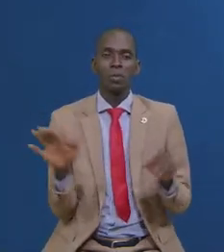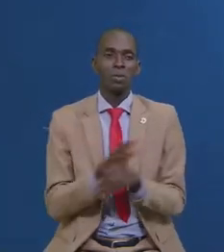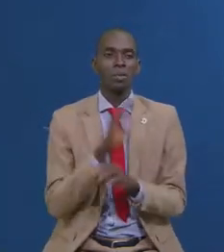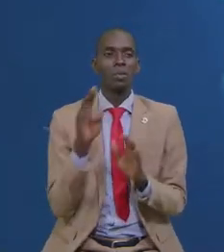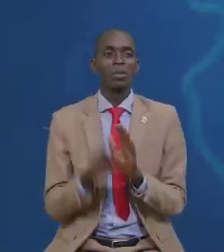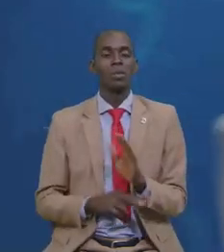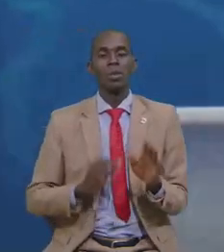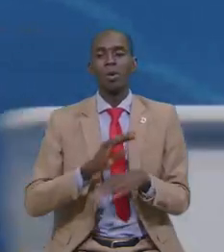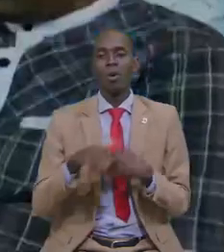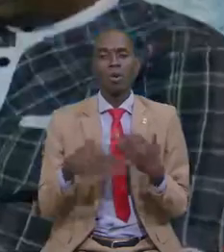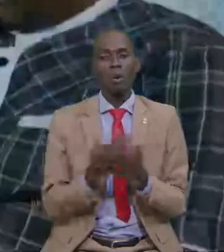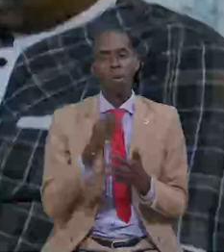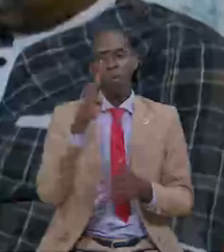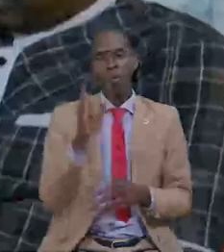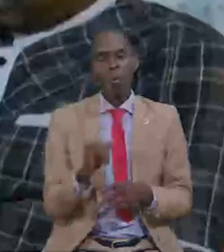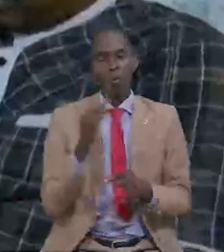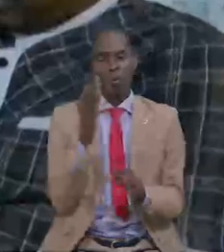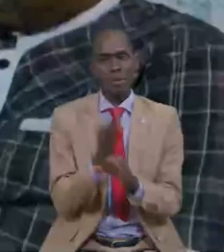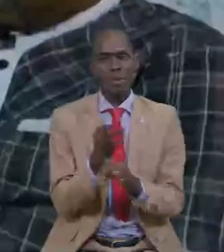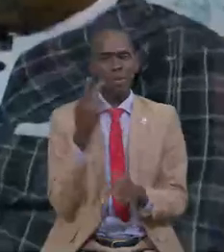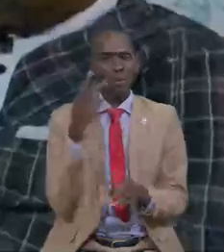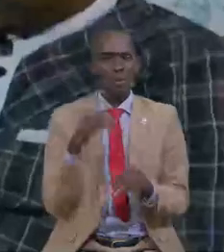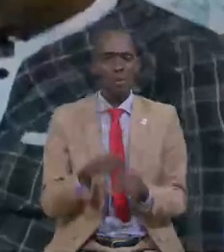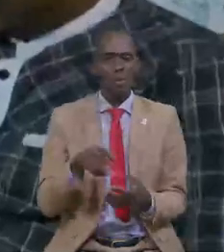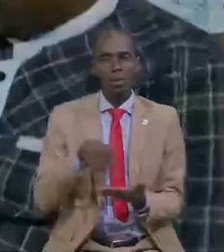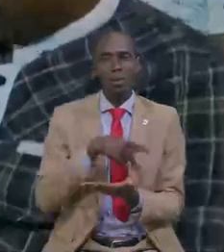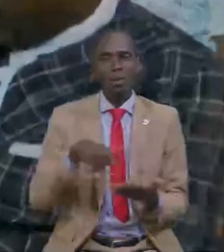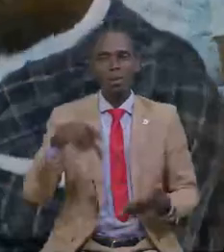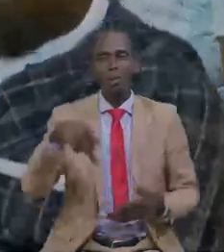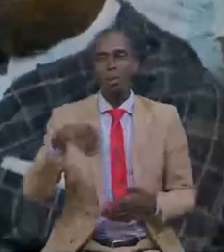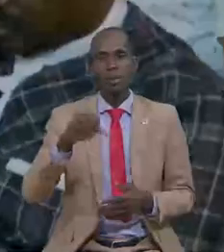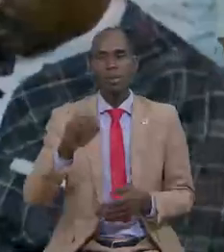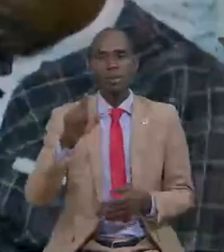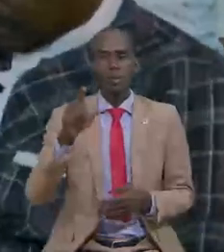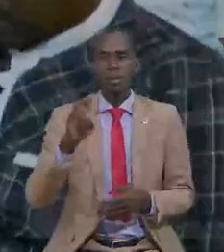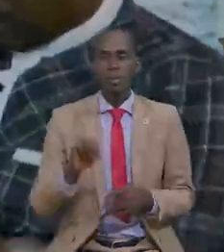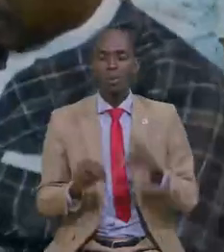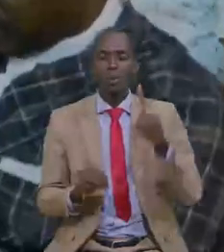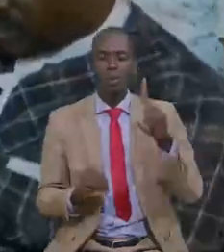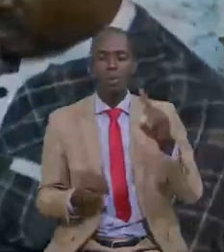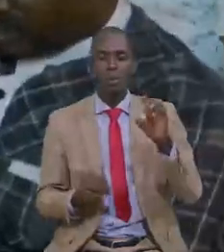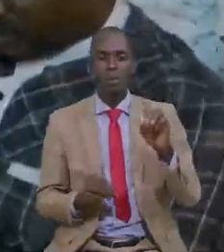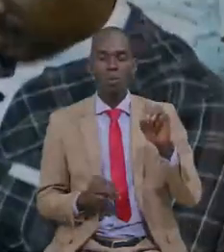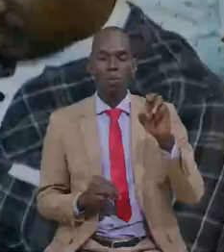libération et la plénitude, tout par la foi. Nous allons au psaume.